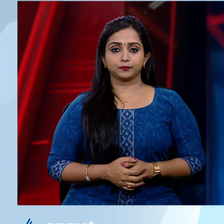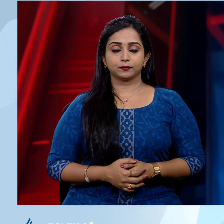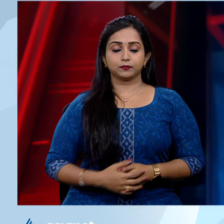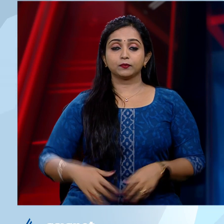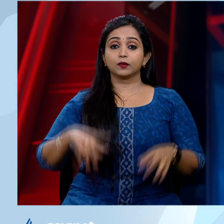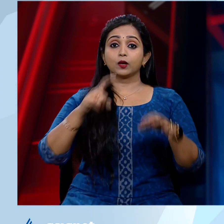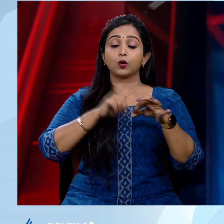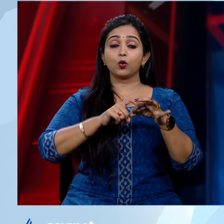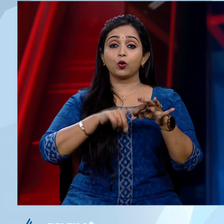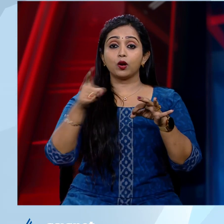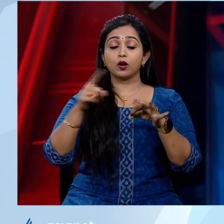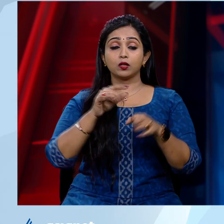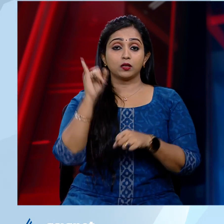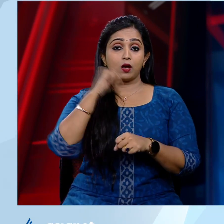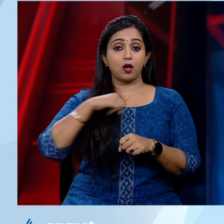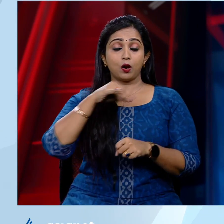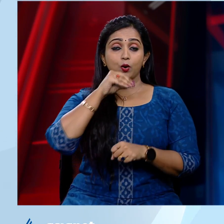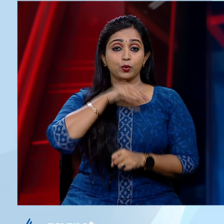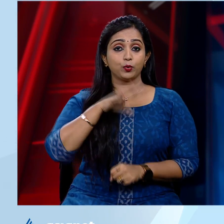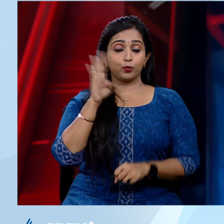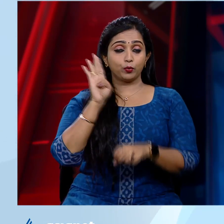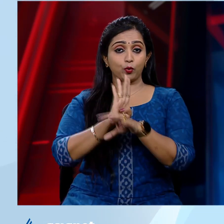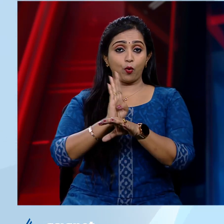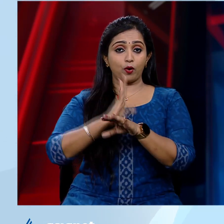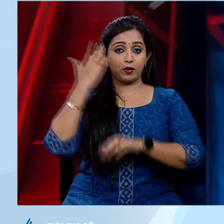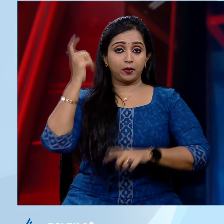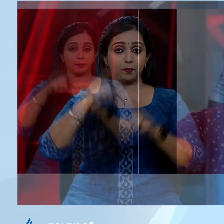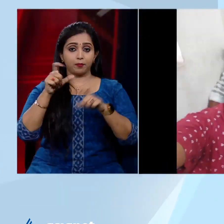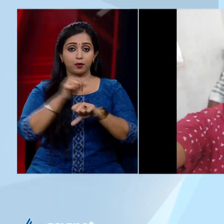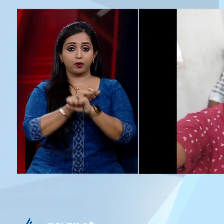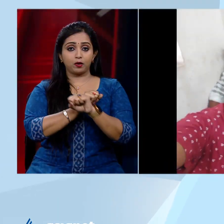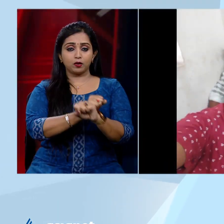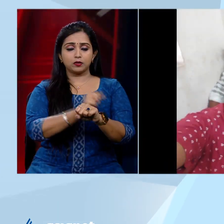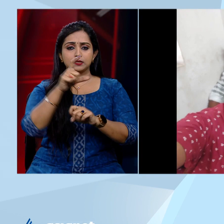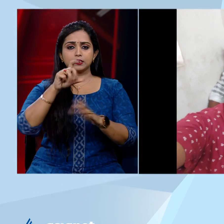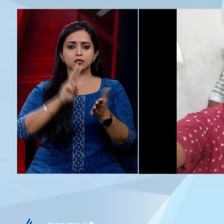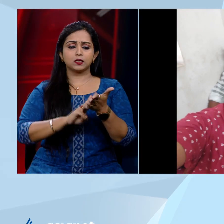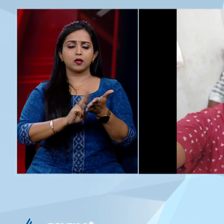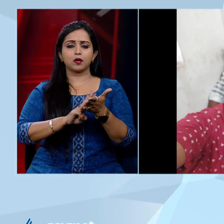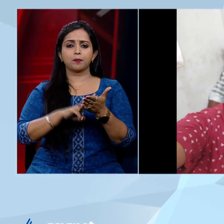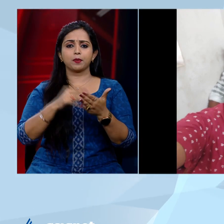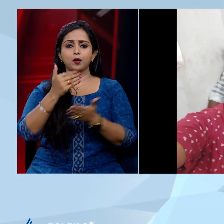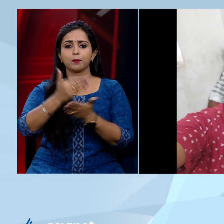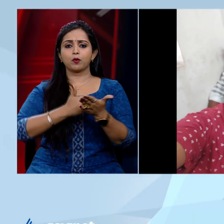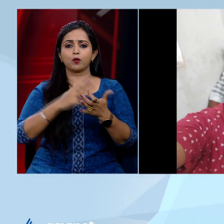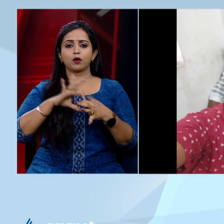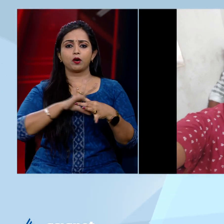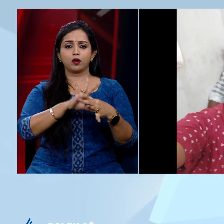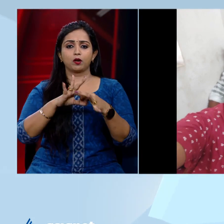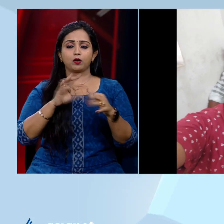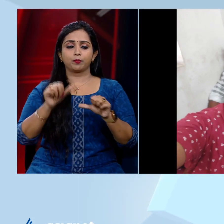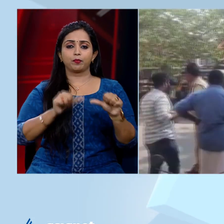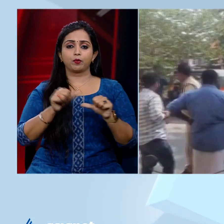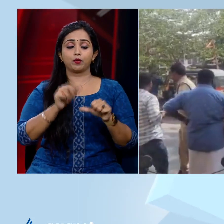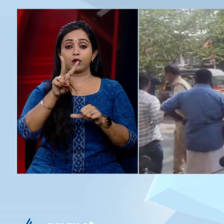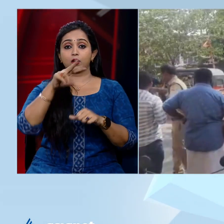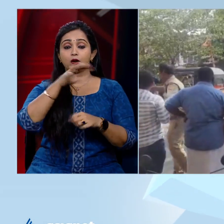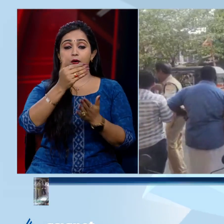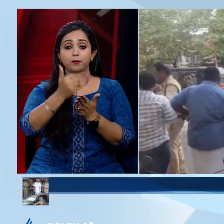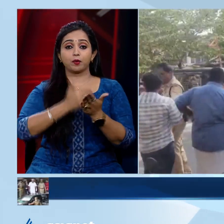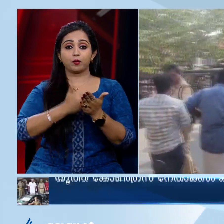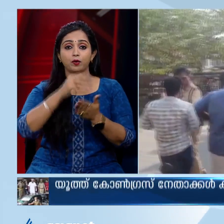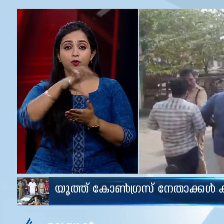കൊല്ലത്ത് ആറ് യൂത്ത് കോൺഗ്രസ് പ്രവർത്തകർ കരുതൽ തടങ്കലിൽ മുഖ്യമന്ത്രിയുടെ പരിപാടി കണക്കിലെടുത്താണ് നടപടി. രണ്ട് പരിപാടികളാണ് ജില്ലയിൽ നിന്ന് മുഖ്യമന്ത്രിക്ക്